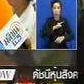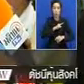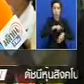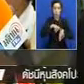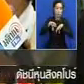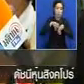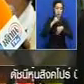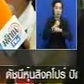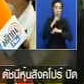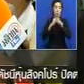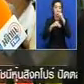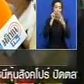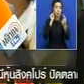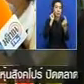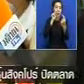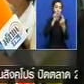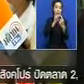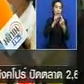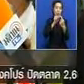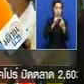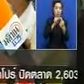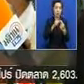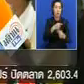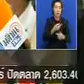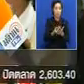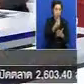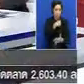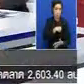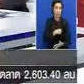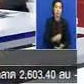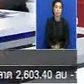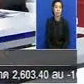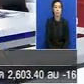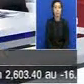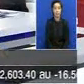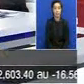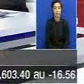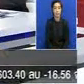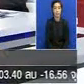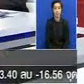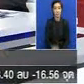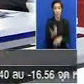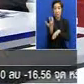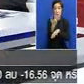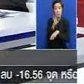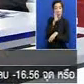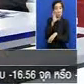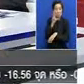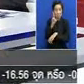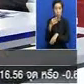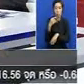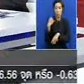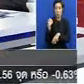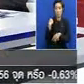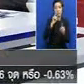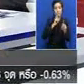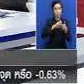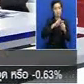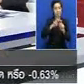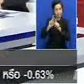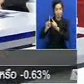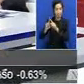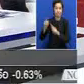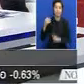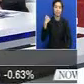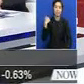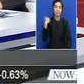กิจการจนถึงจุดที่เริ่มมีความคุ้มทุนแล้วก็ได้กำไรนะครับ ครับชีวิตดิจิตอลยังมีโจทย์อีกหลายเรื่องด้วยกันนะครับอย่